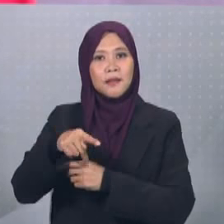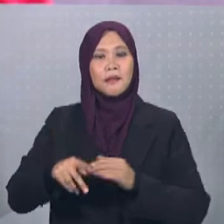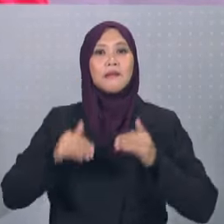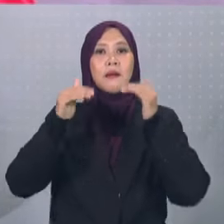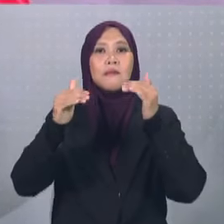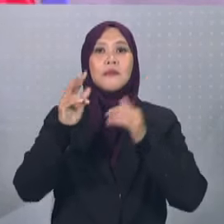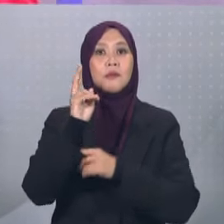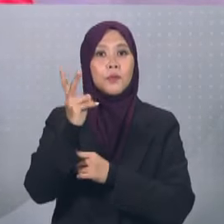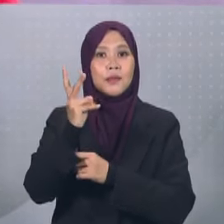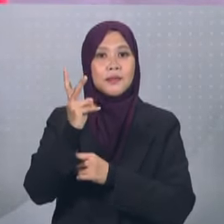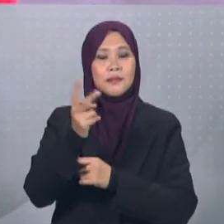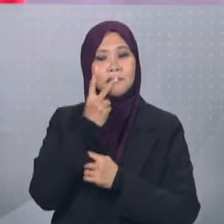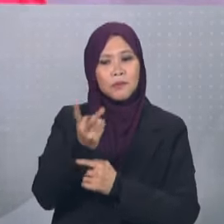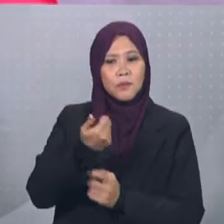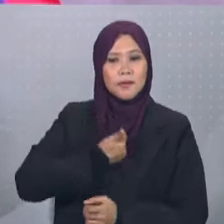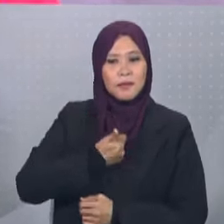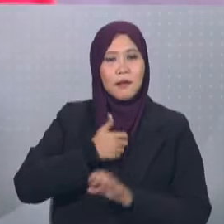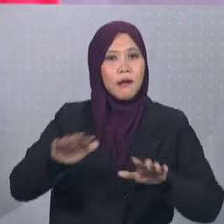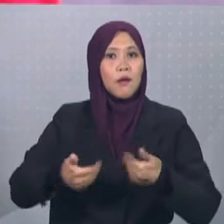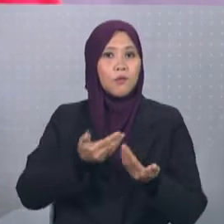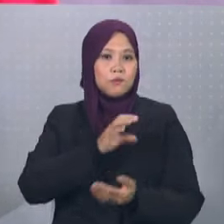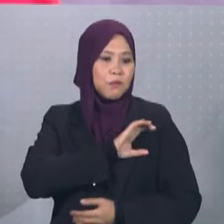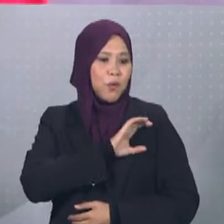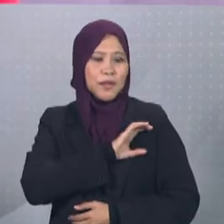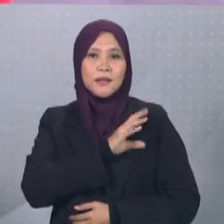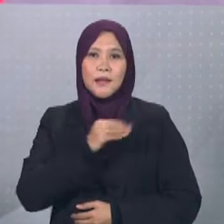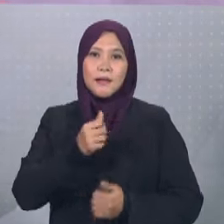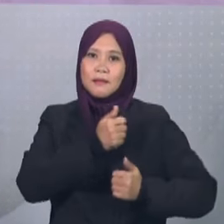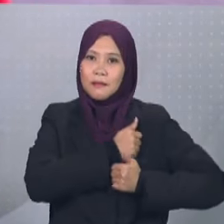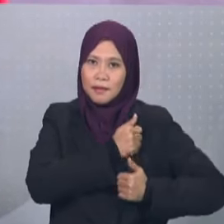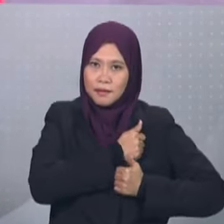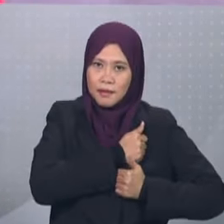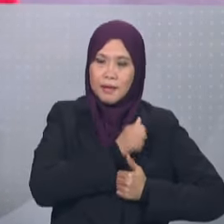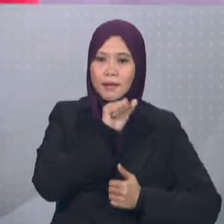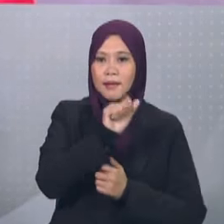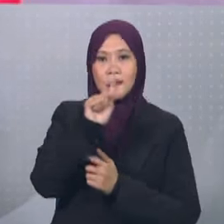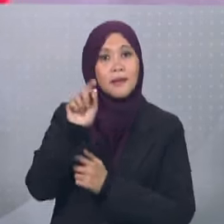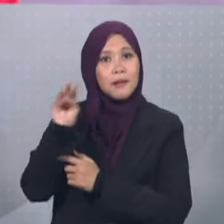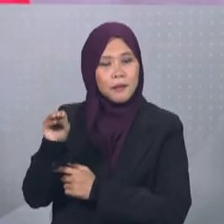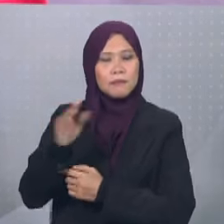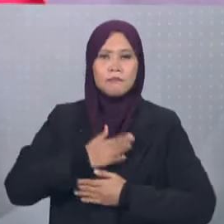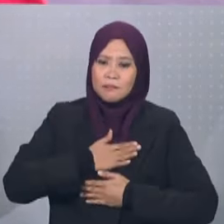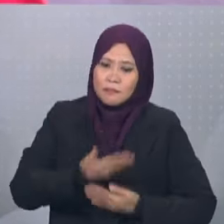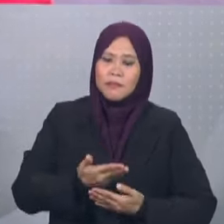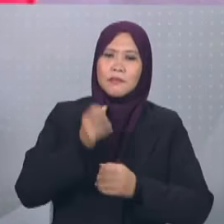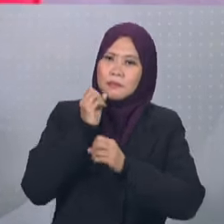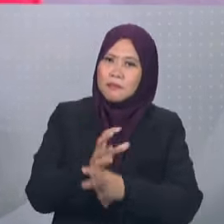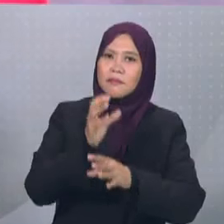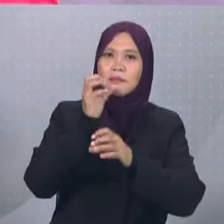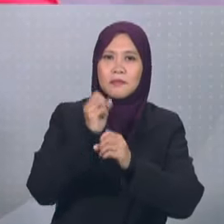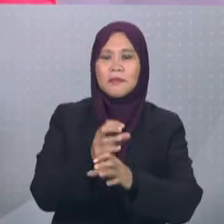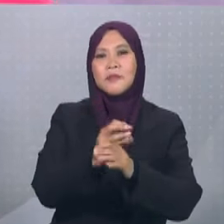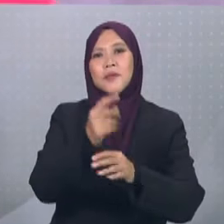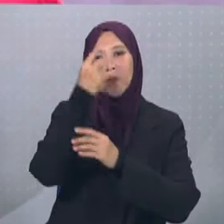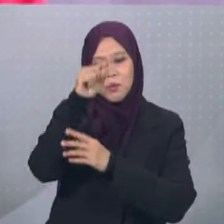ini, kita boleh lihat sendiri bagaimana pihak polis dan juga Angkatan Tentera Malaysia ATM komited dan bersungguh-sungguh